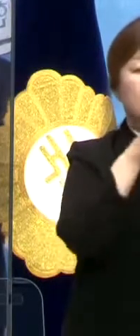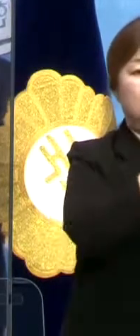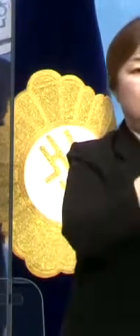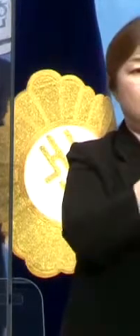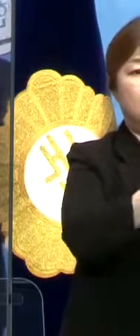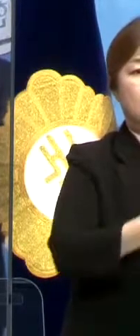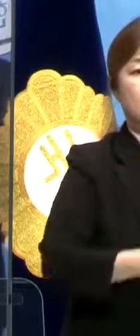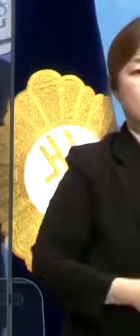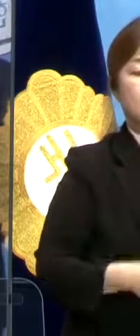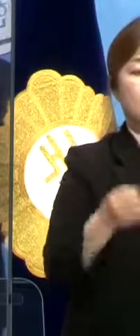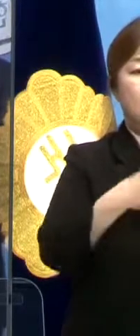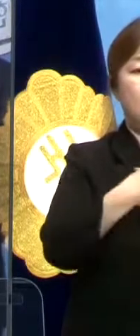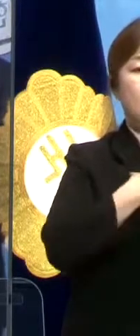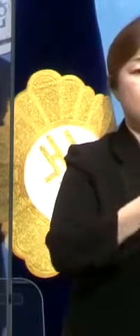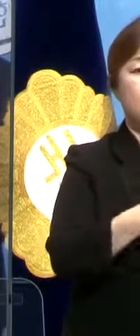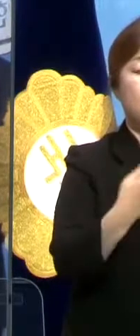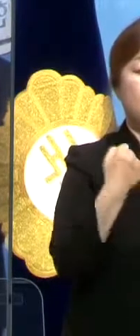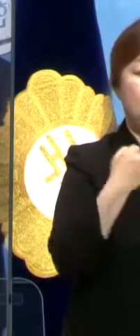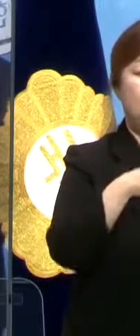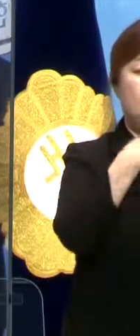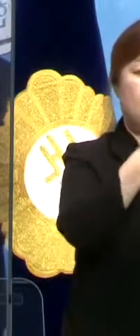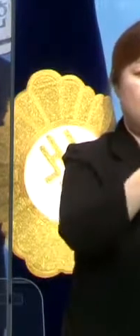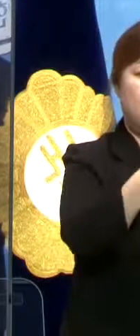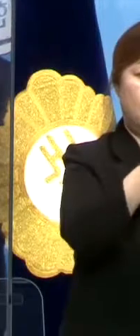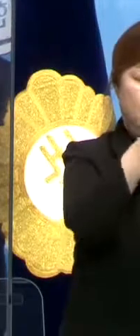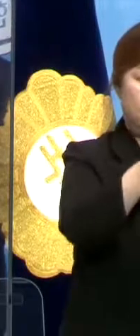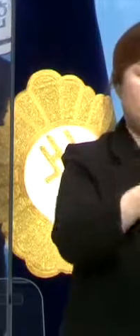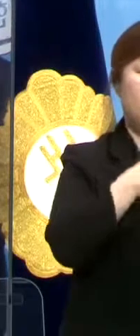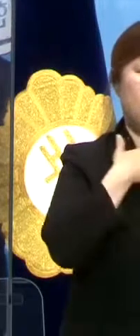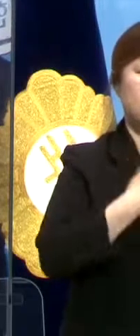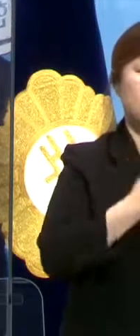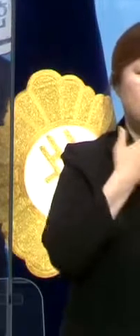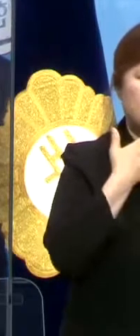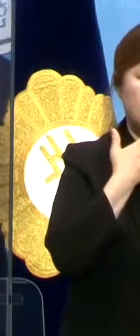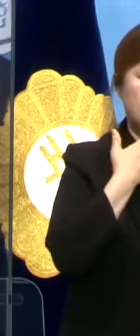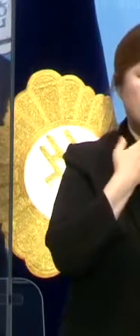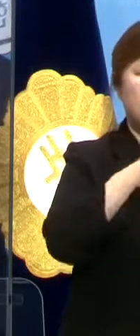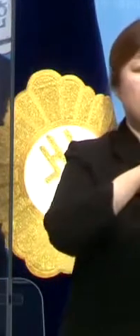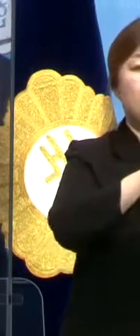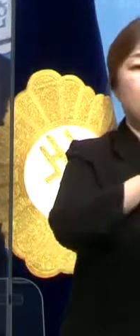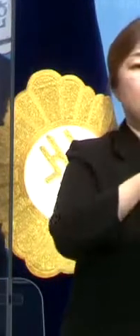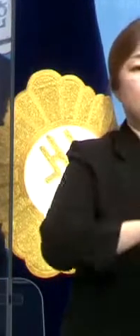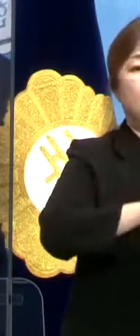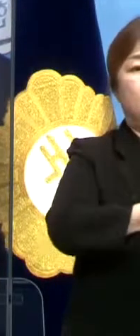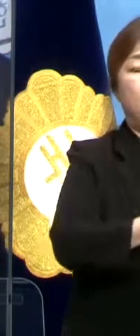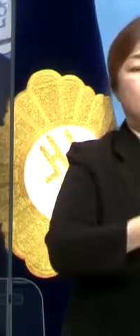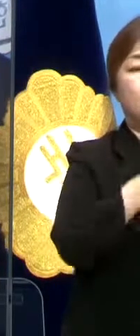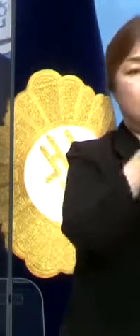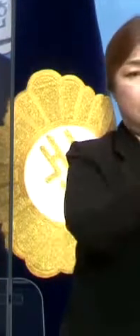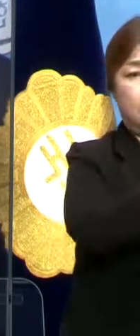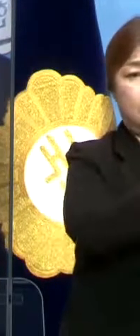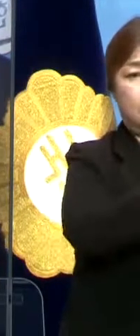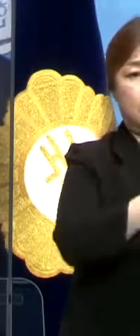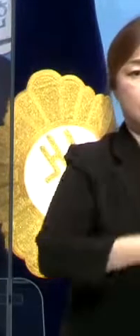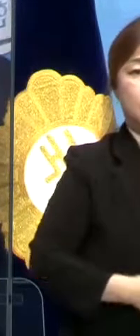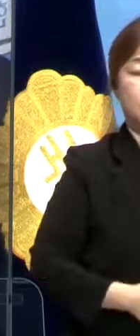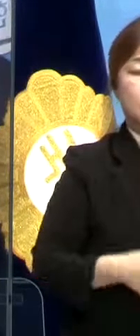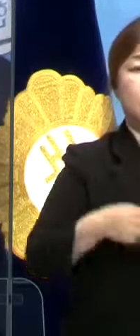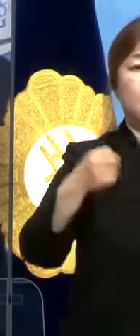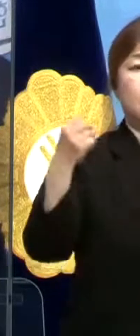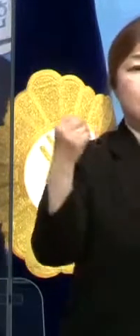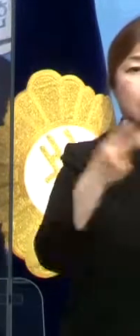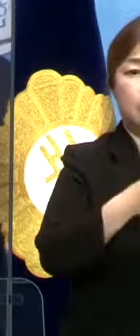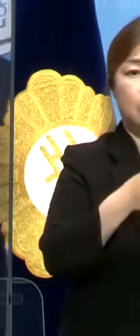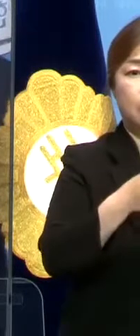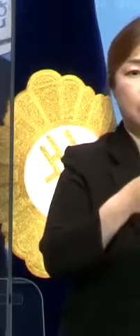그리고 안전보건 교육 1 아빠 냈습니다 형사처벌 대상입니다 그리고